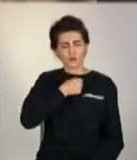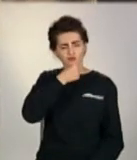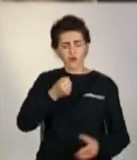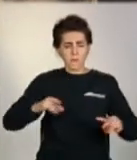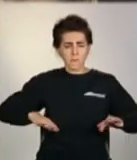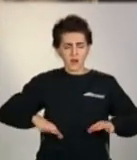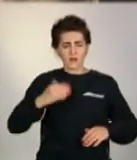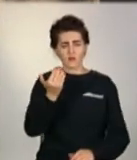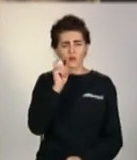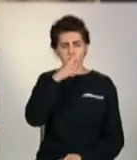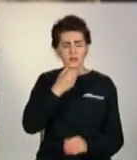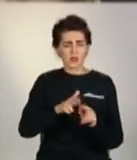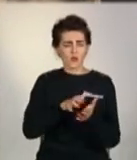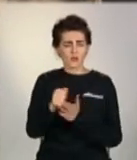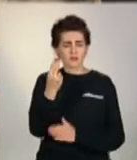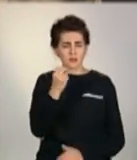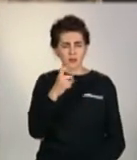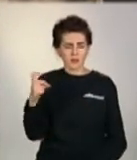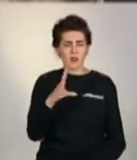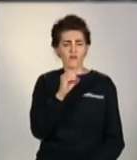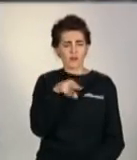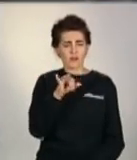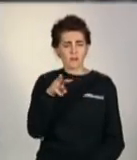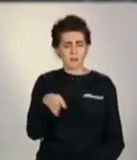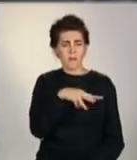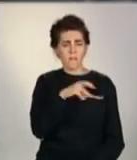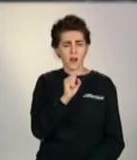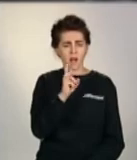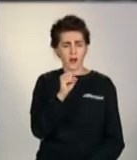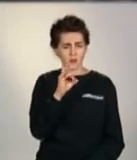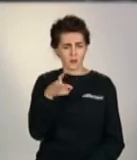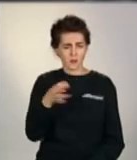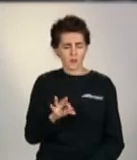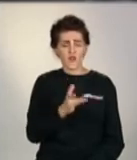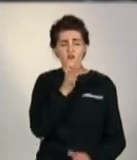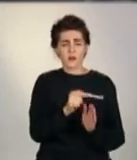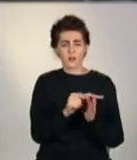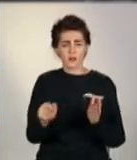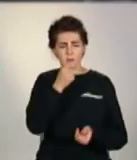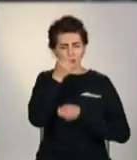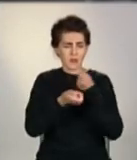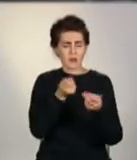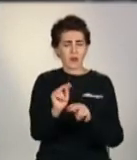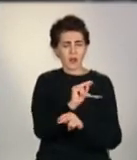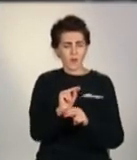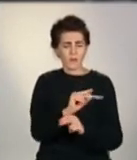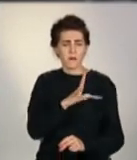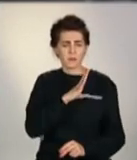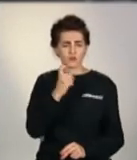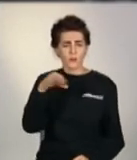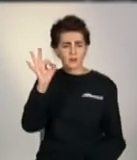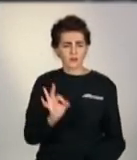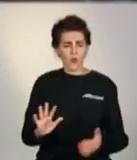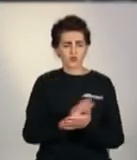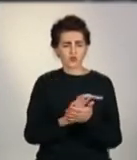майстер киснево-конвертерного цеху Вадим Макаренко. В период капитального ремонта была на 100% очищена